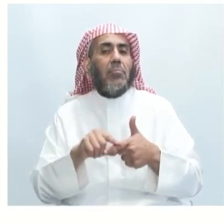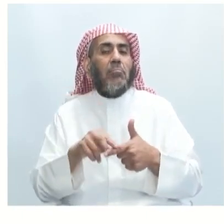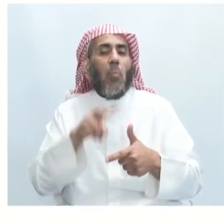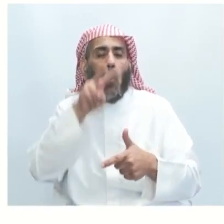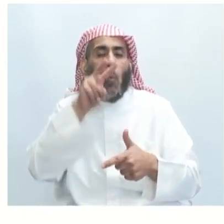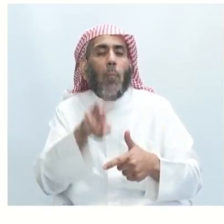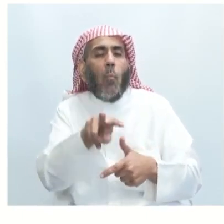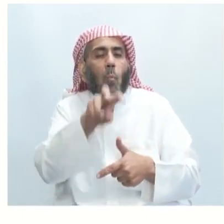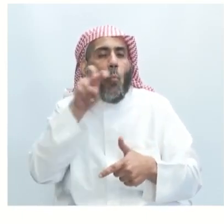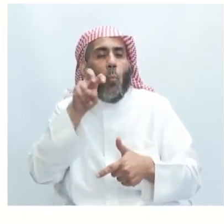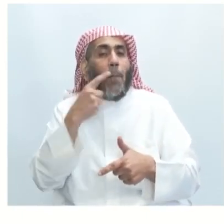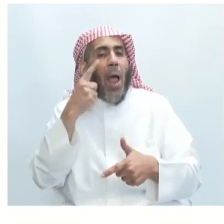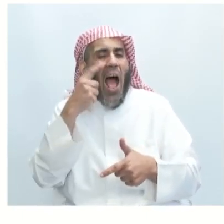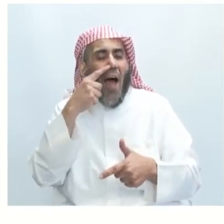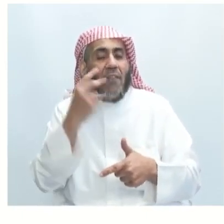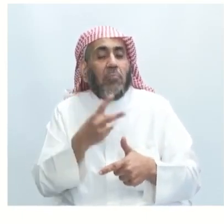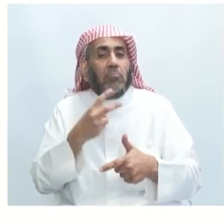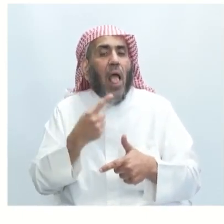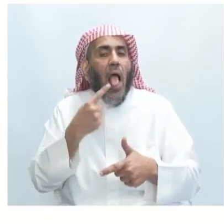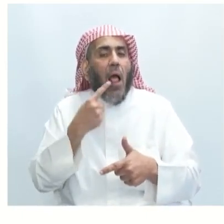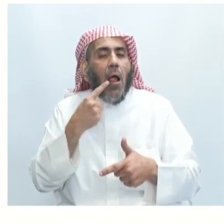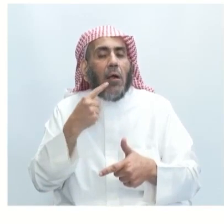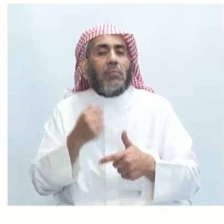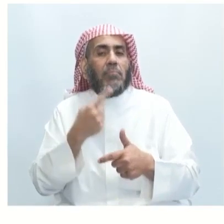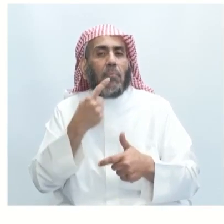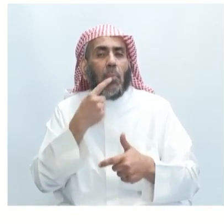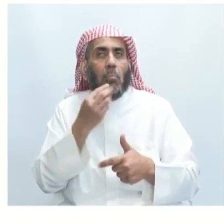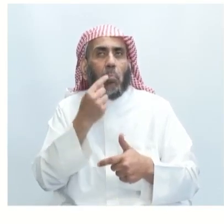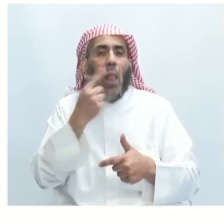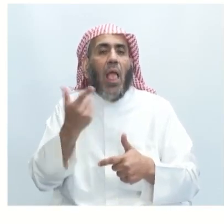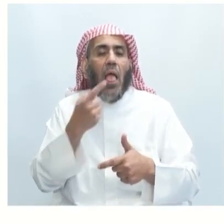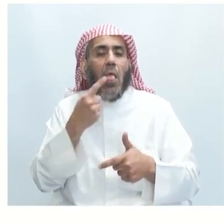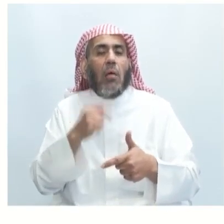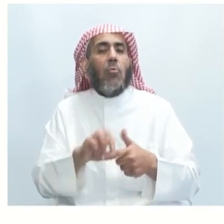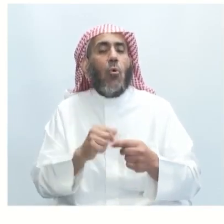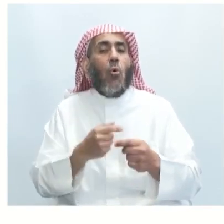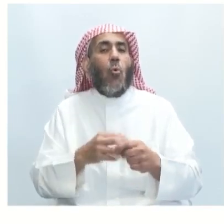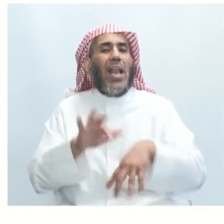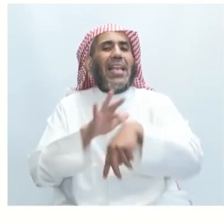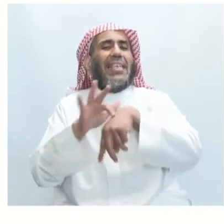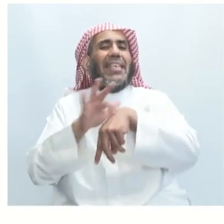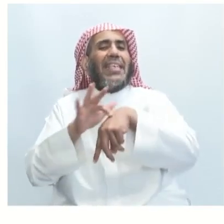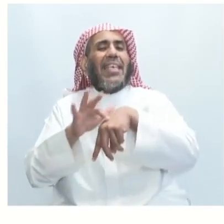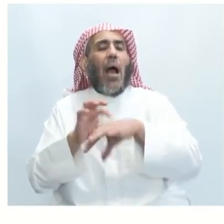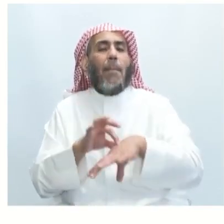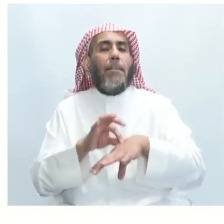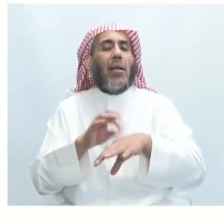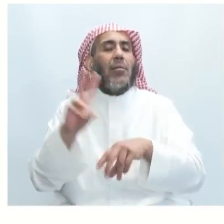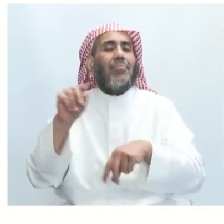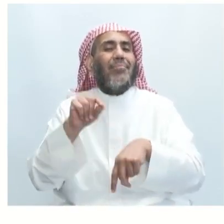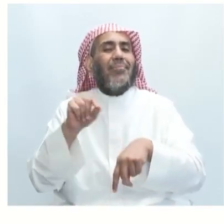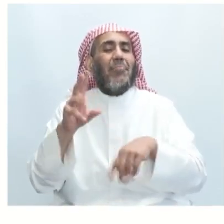شميه من خلال الانف ذوقيه من خلال ممتازين اللسان والجلديه من خلال